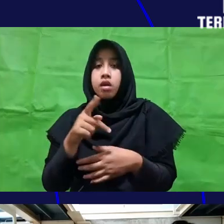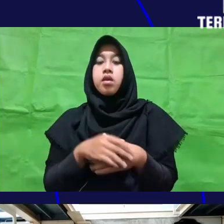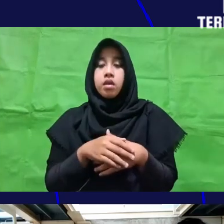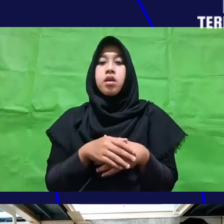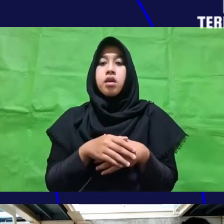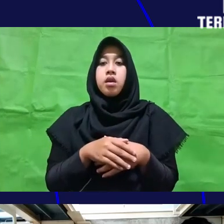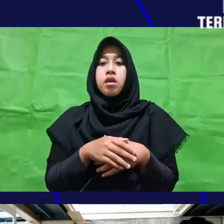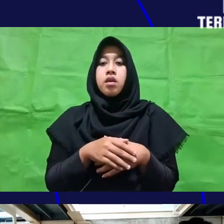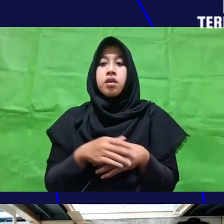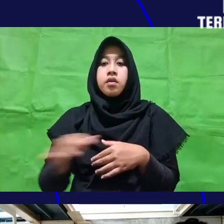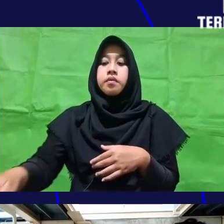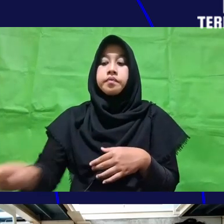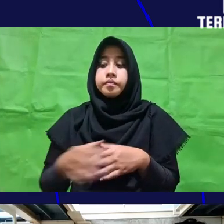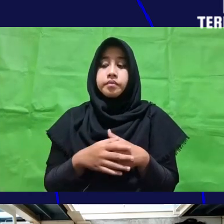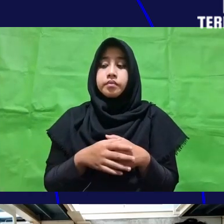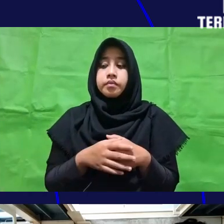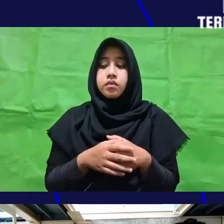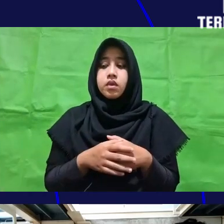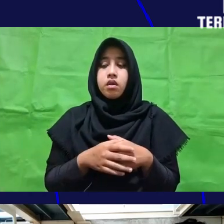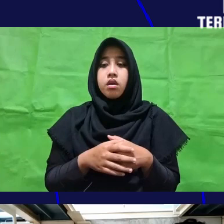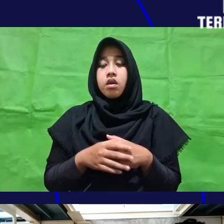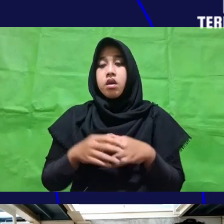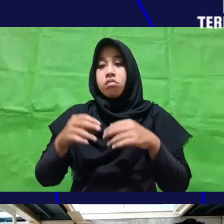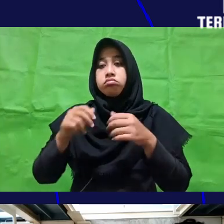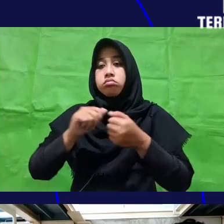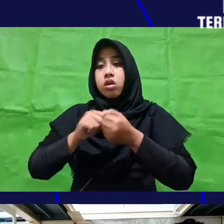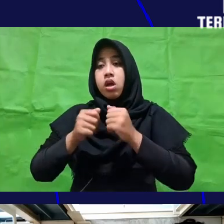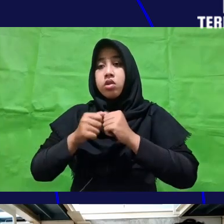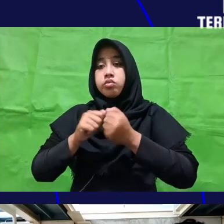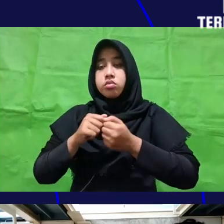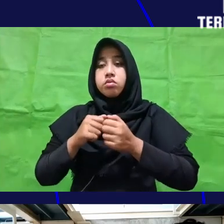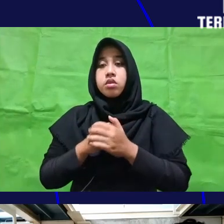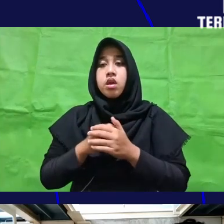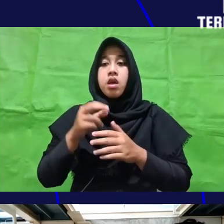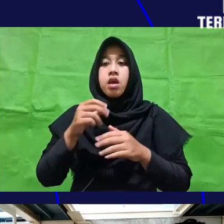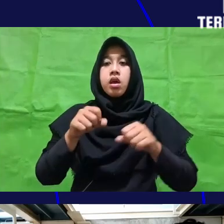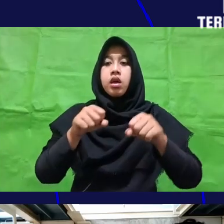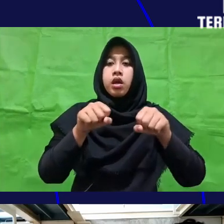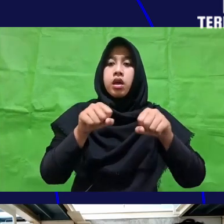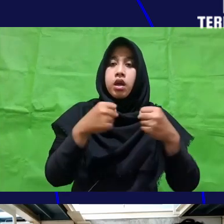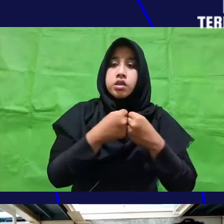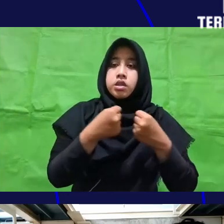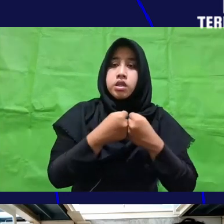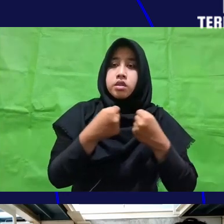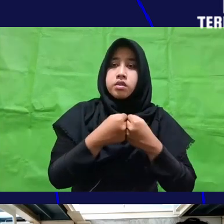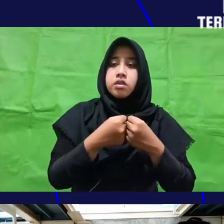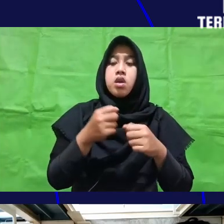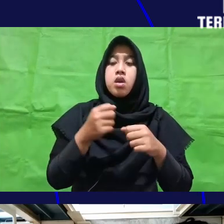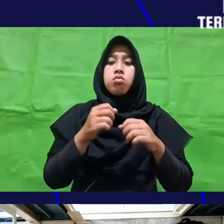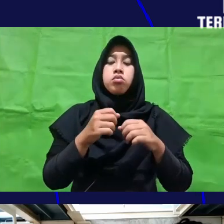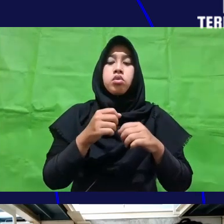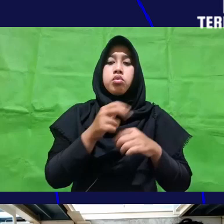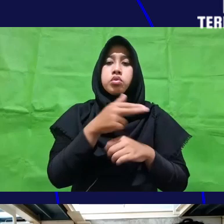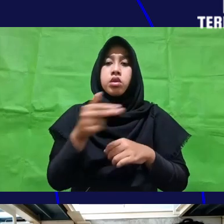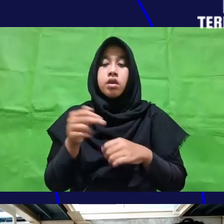ya. Berdasarkan studi kasusnya terkait residensi Nusantara, Rimpang Nusantara dan Kelana yang ditekankan